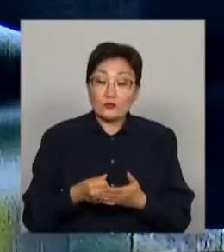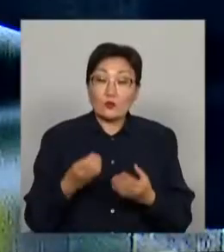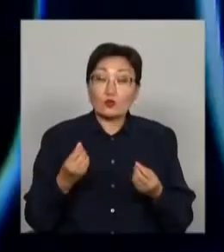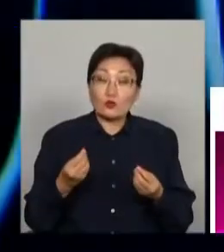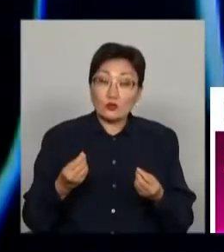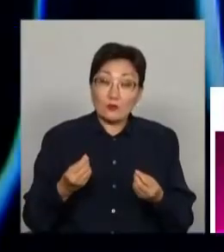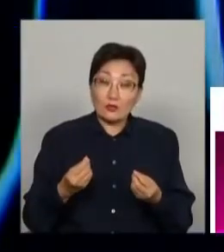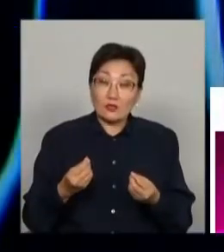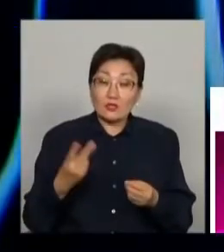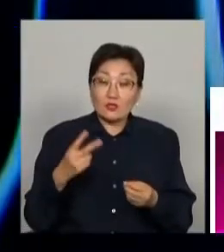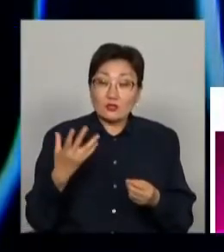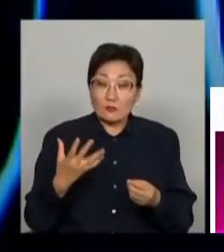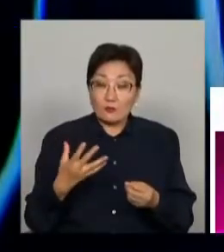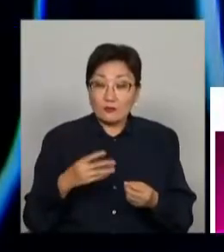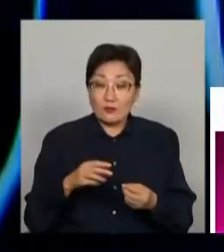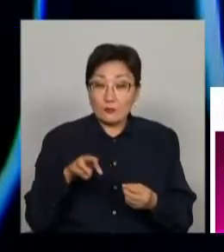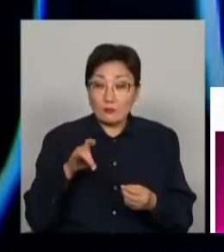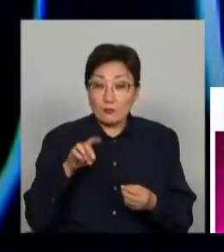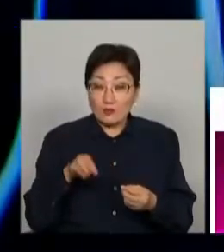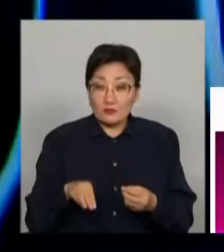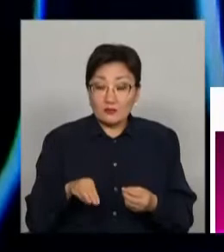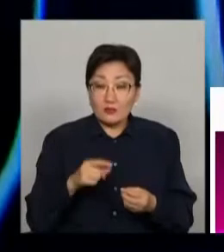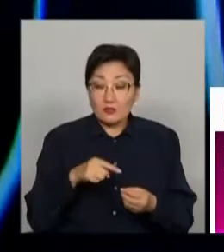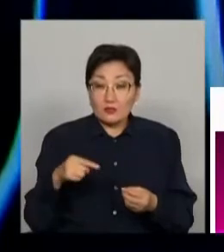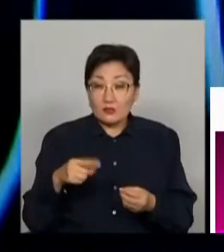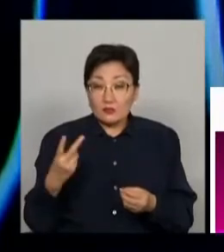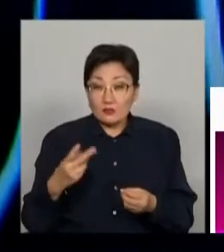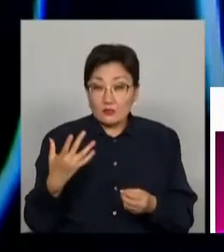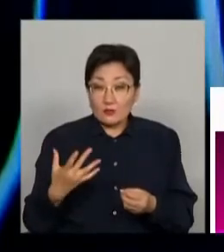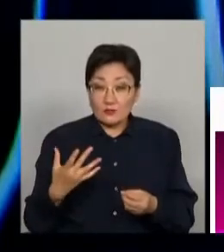төлемақы 25 марттан, 25